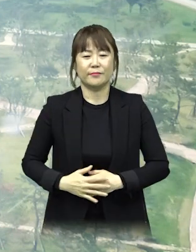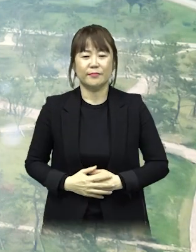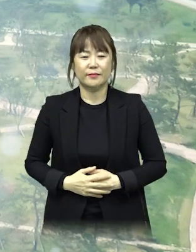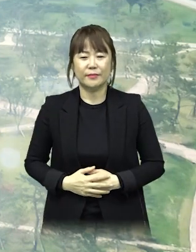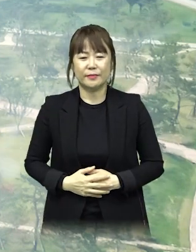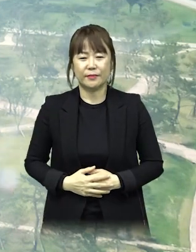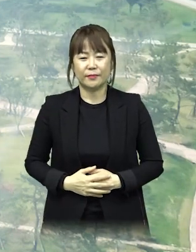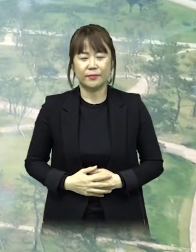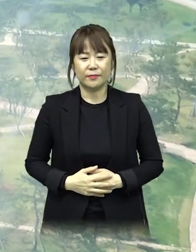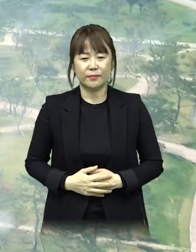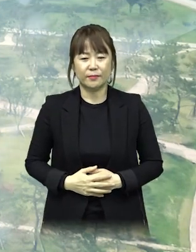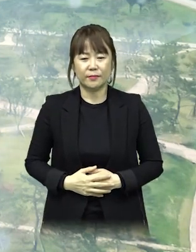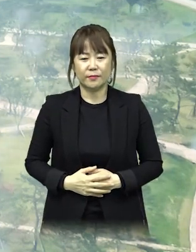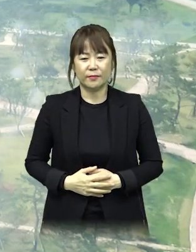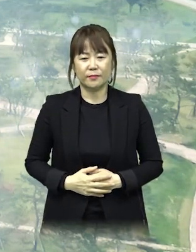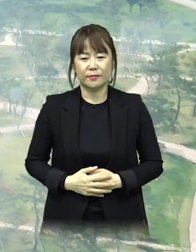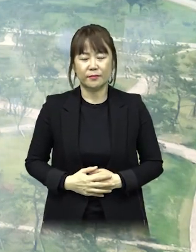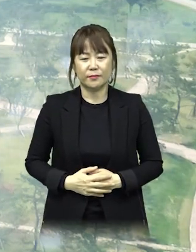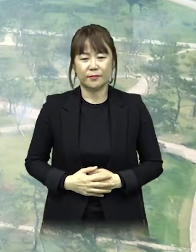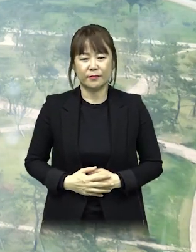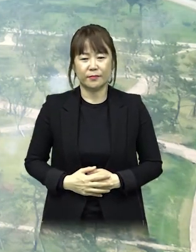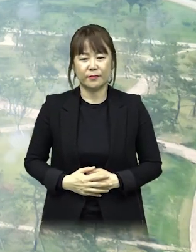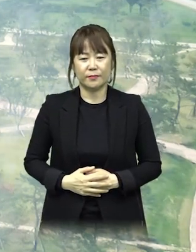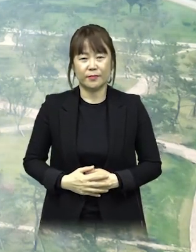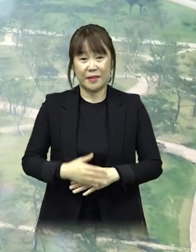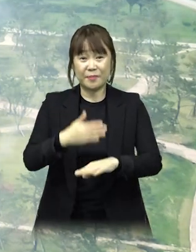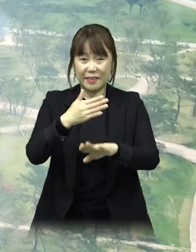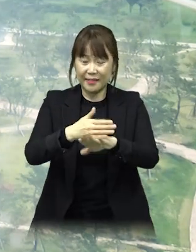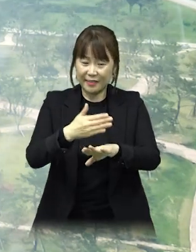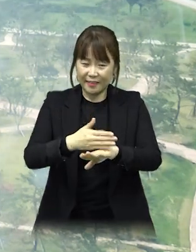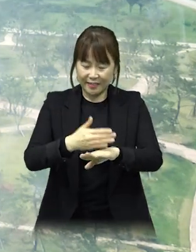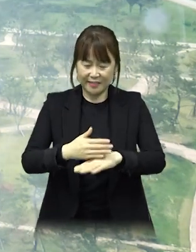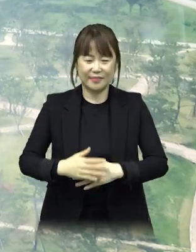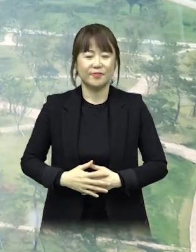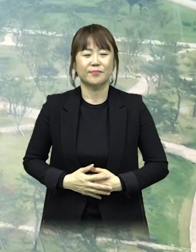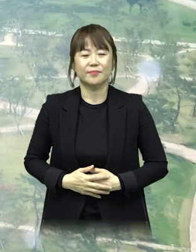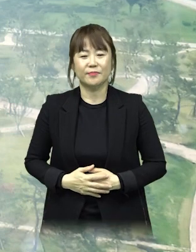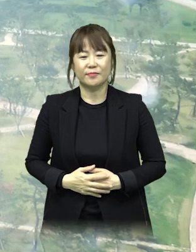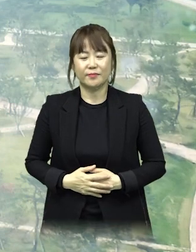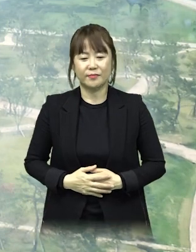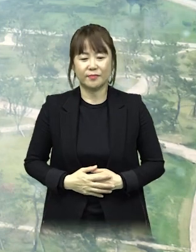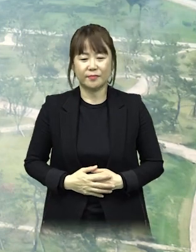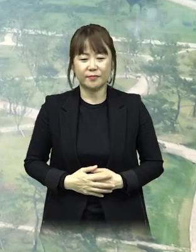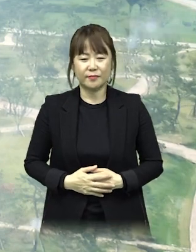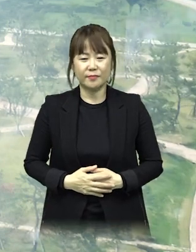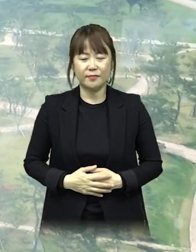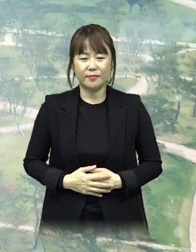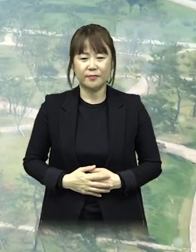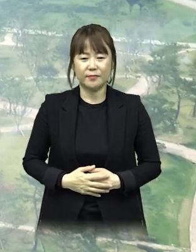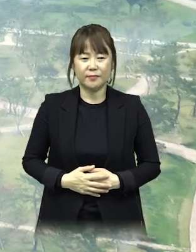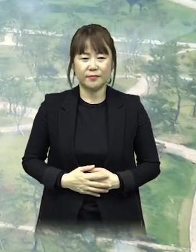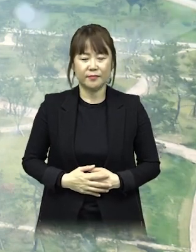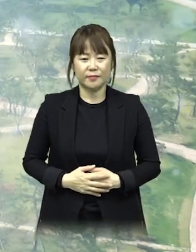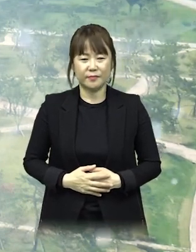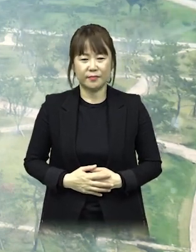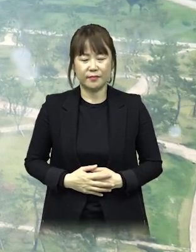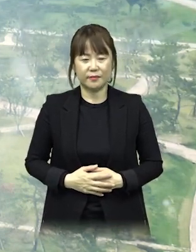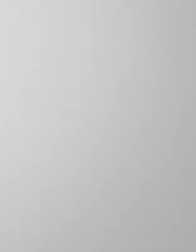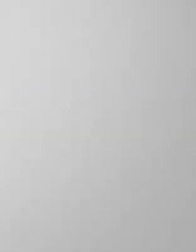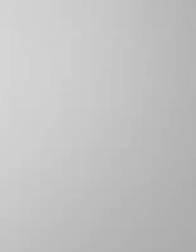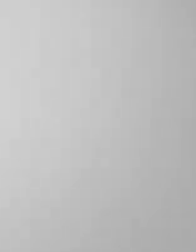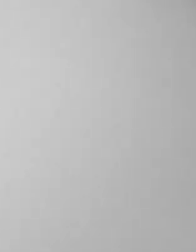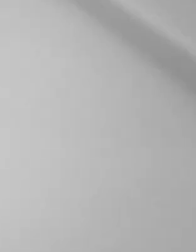가지고 생생하게 전달해 드리도록 하겠습니다. 지금까지 리포터 정진주였습니다. 감사합니다.